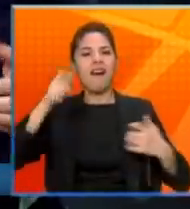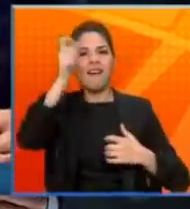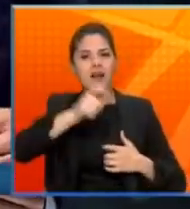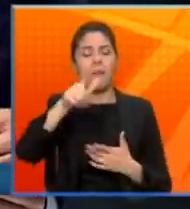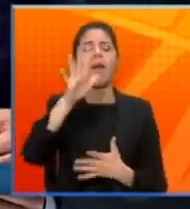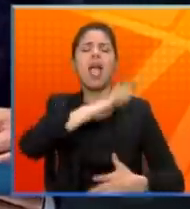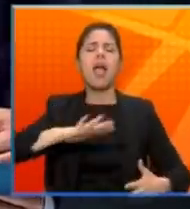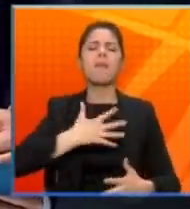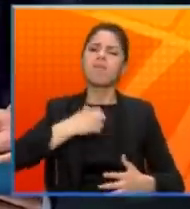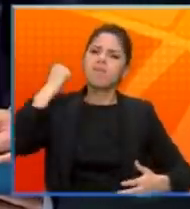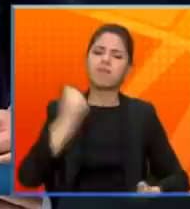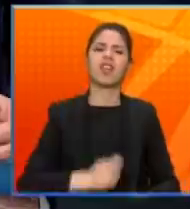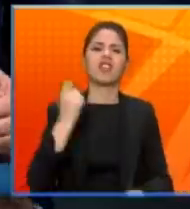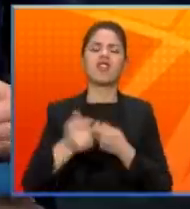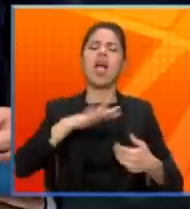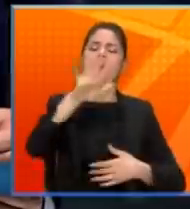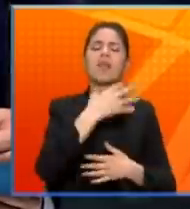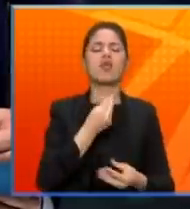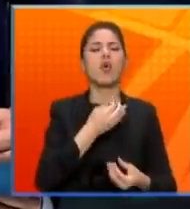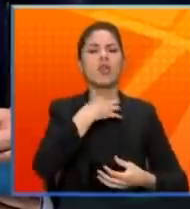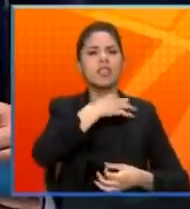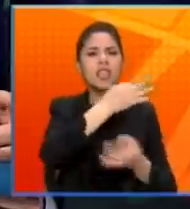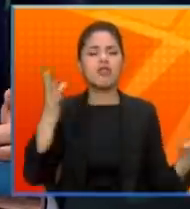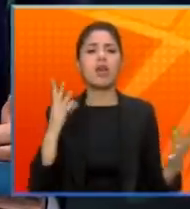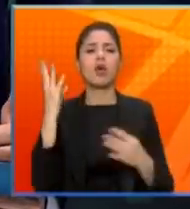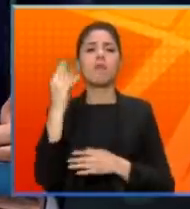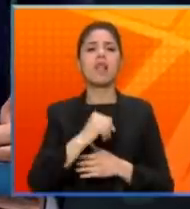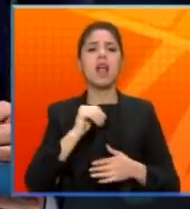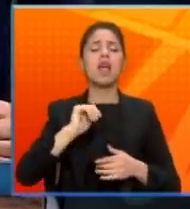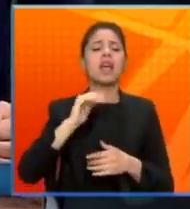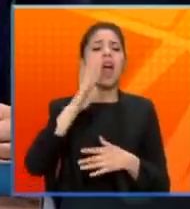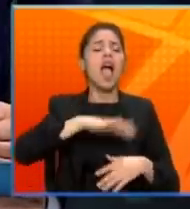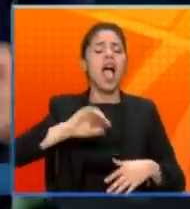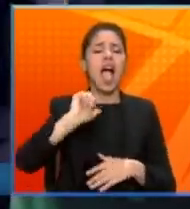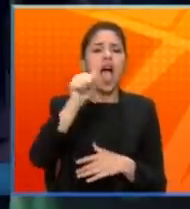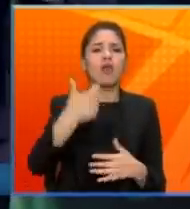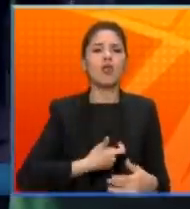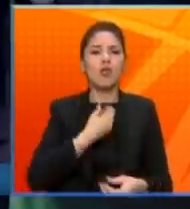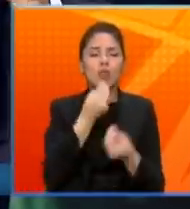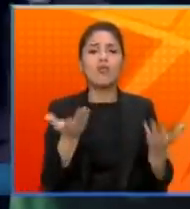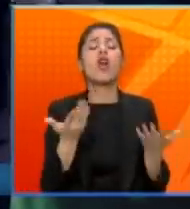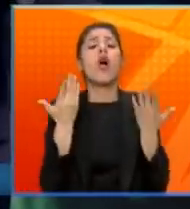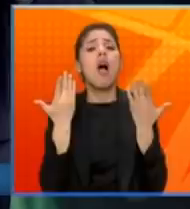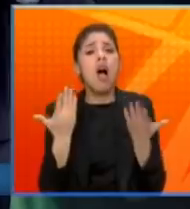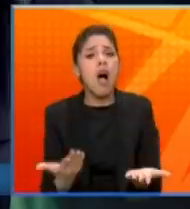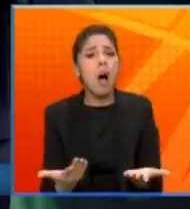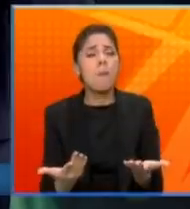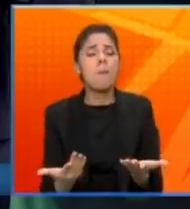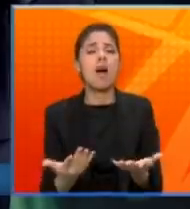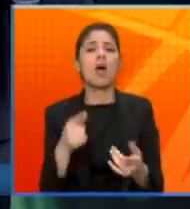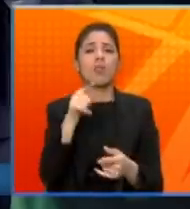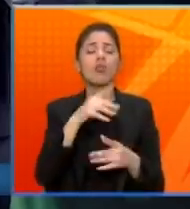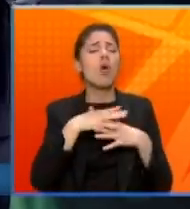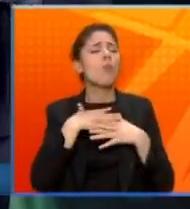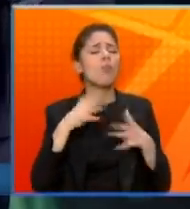çalışıyorlar. Hepsine minnettarız. Bir kez daha teşekkür ediyoruz hepsine. Rakamlar günden güne umut veriyor ama işte burada kocaman bir